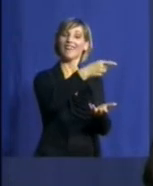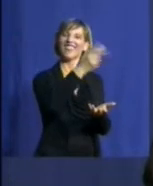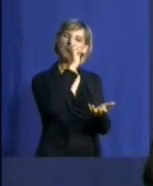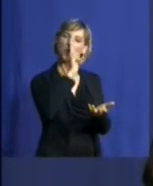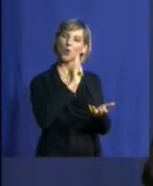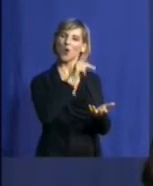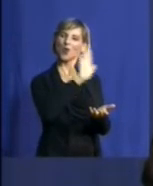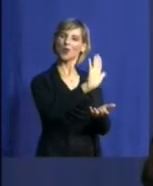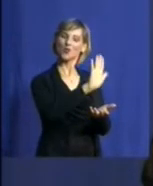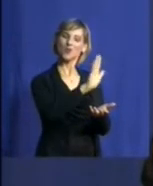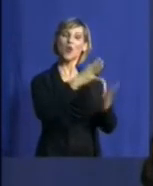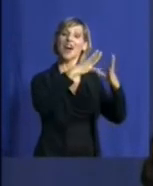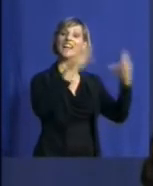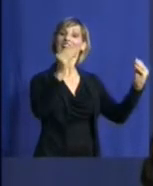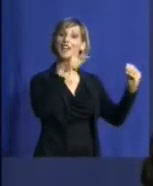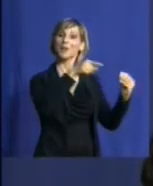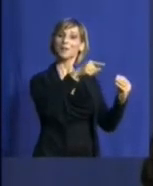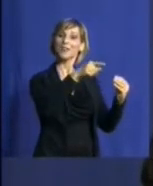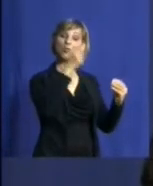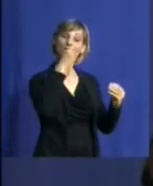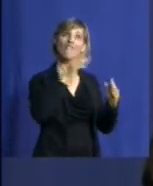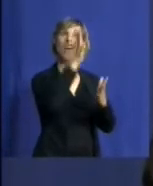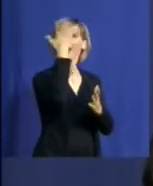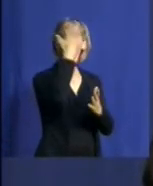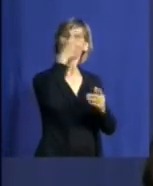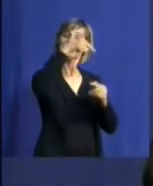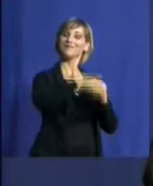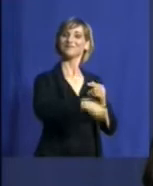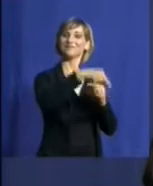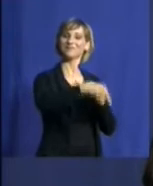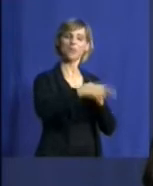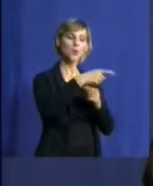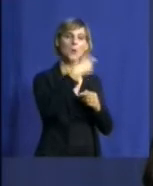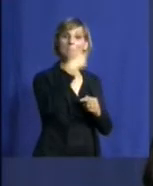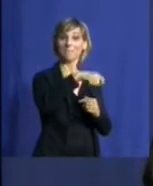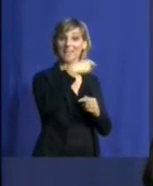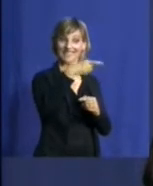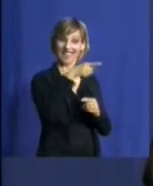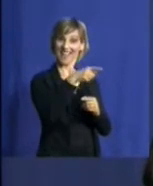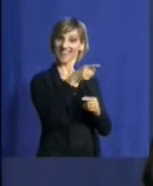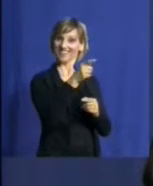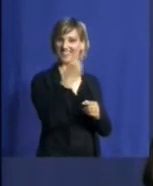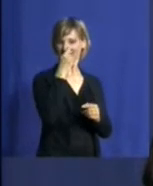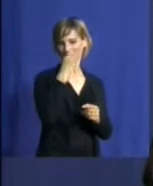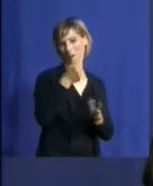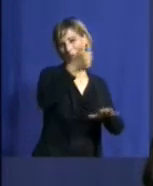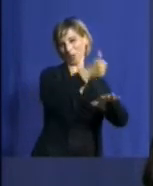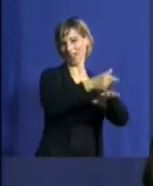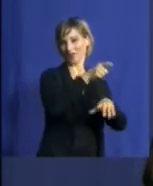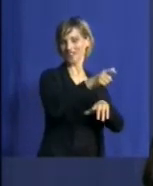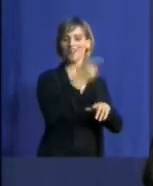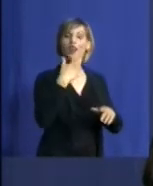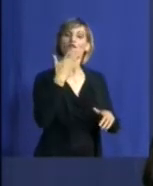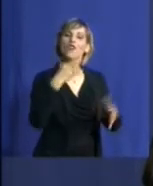Mondiale, credo, di rugby in Sudafrica. Questo presidente punta tantissimo al connubio